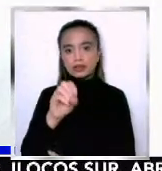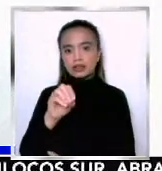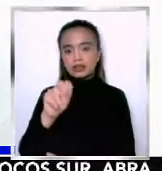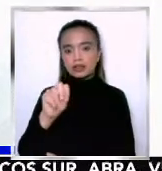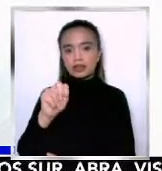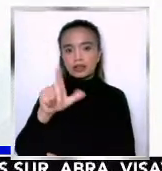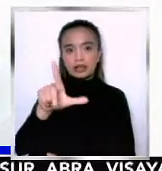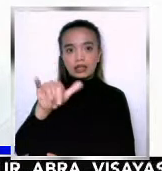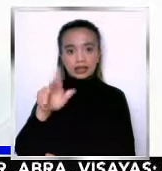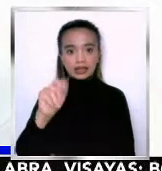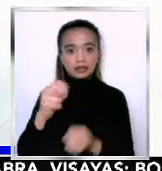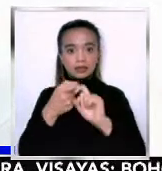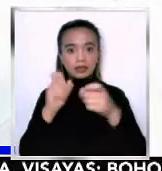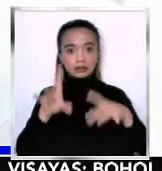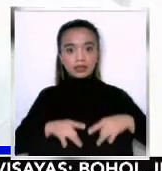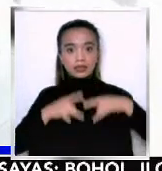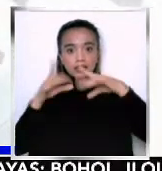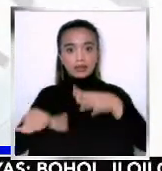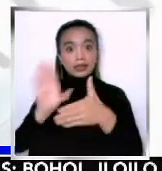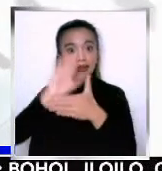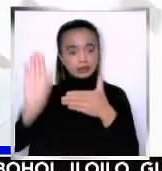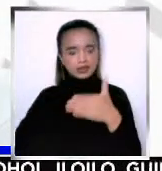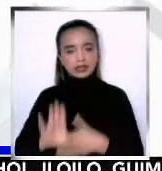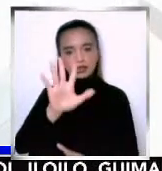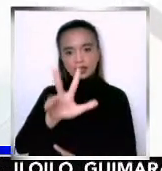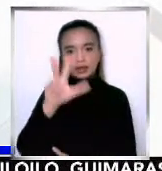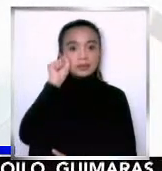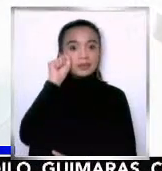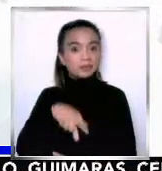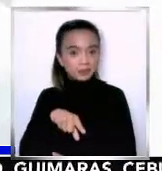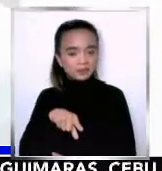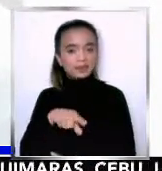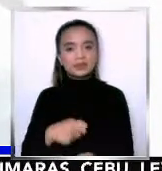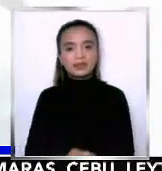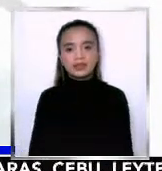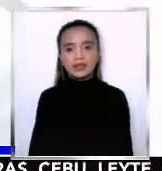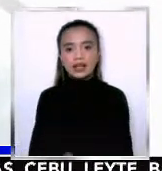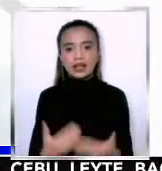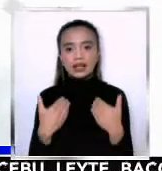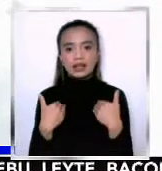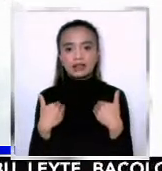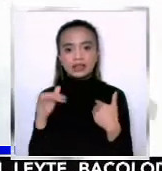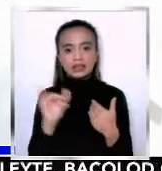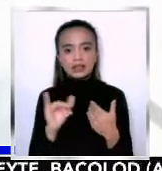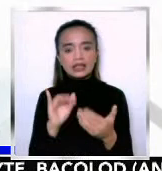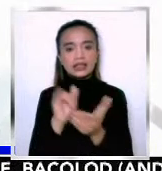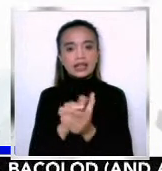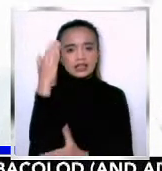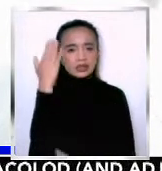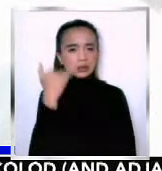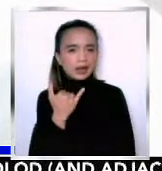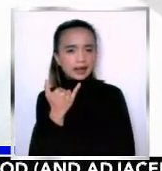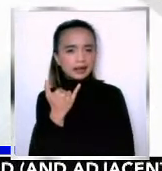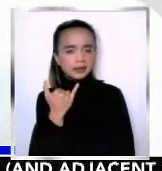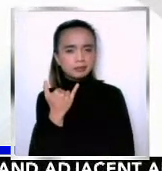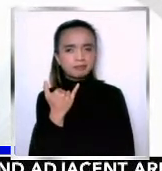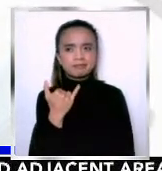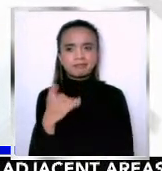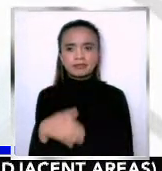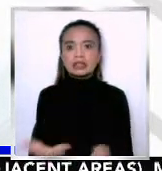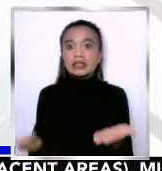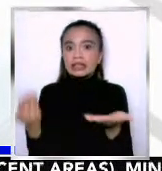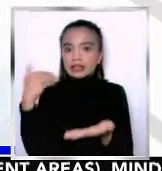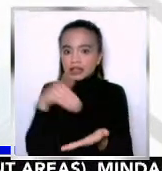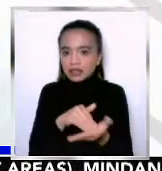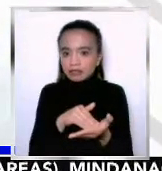Kumpleto silang tatlo magkakapatid plus si Brianna. Kumpleto silang apat. Kaya medyo mainit na naman.